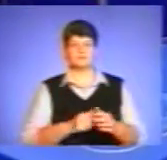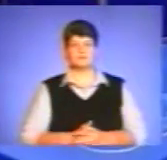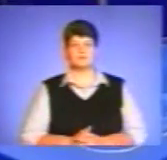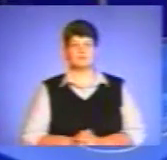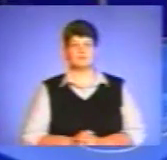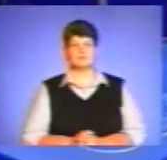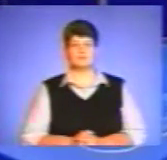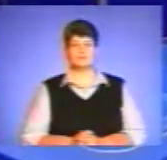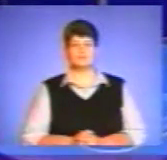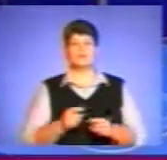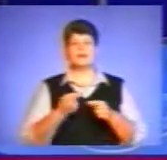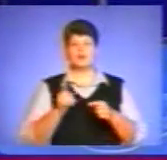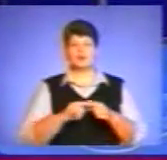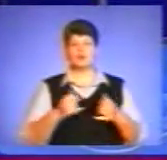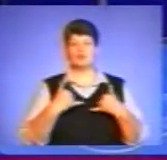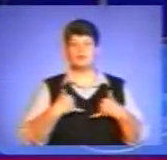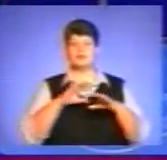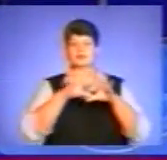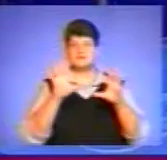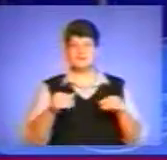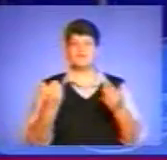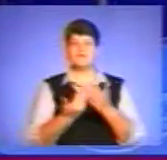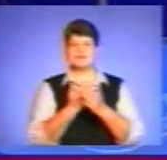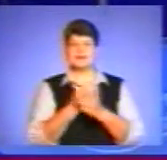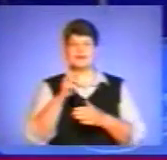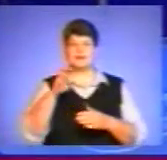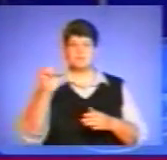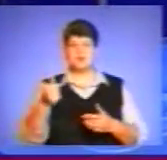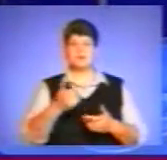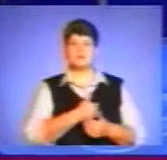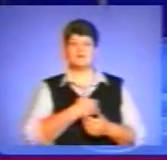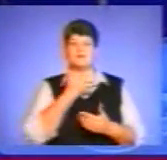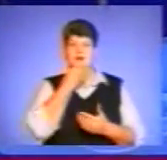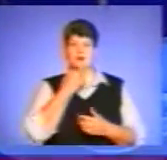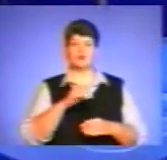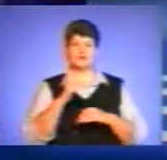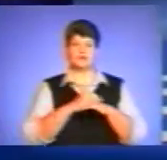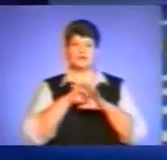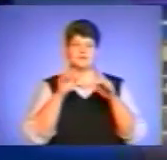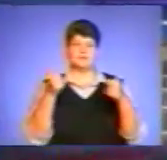На цьому у мене все. Це були Вісті ТТБ. Бажаю вам гарного вечора і на все добре.